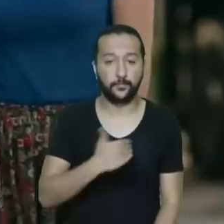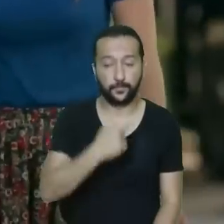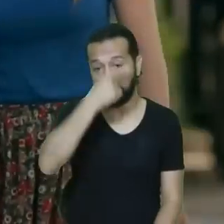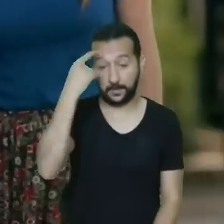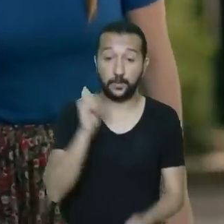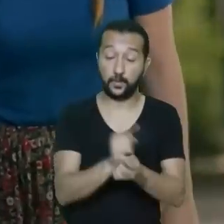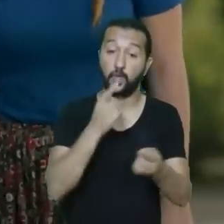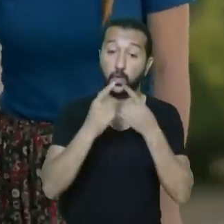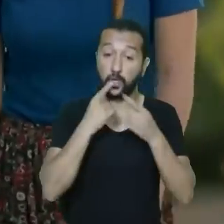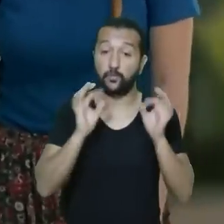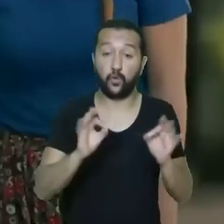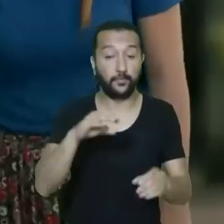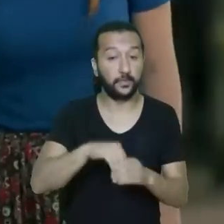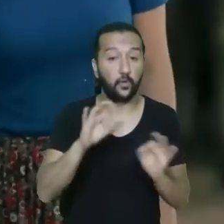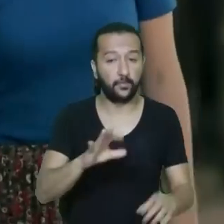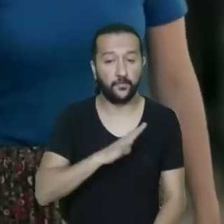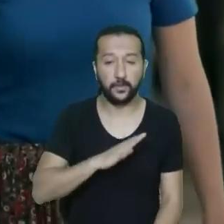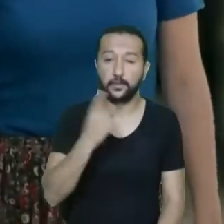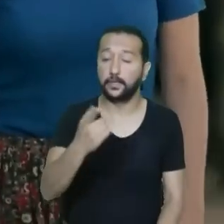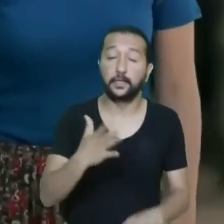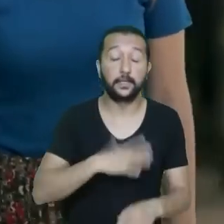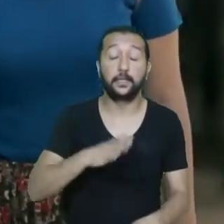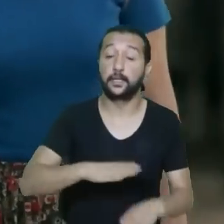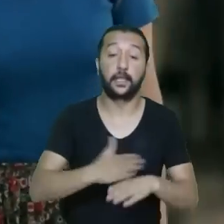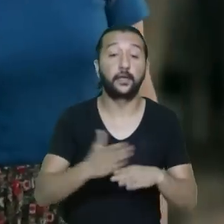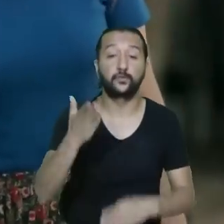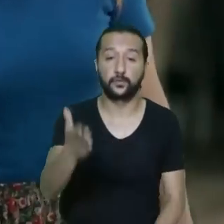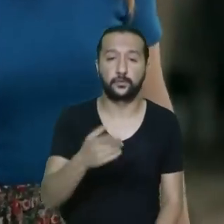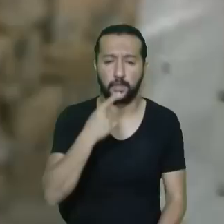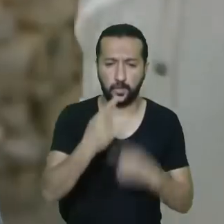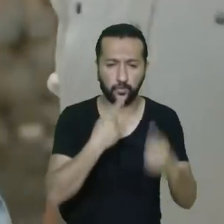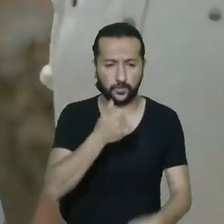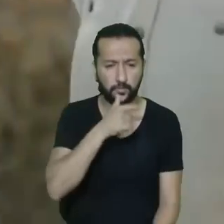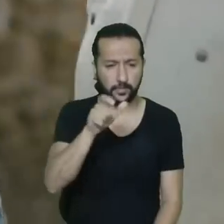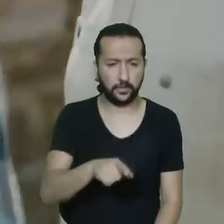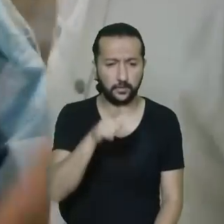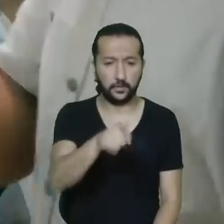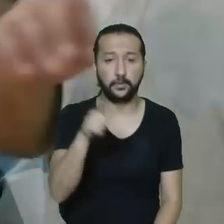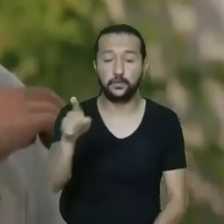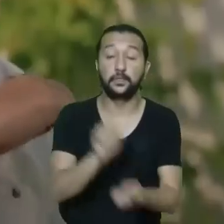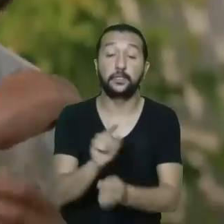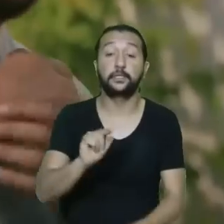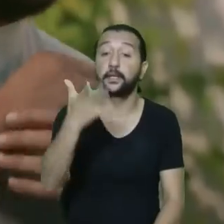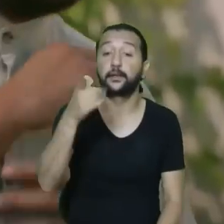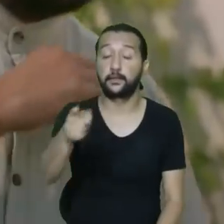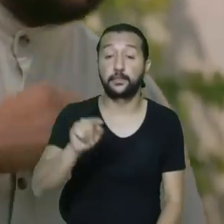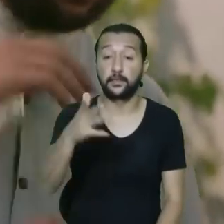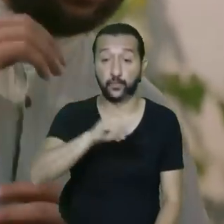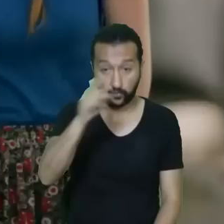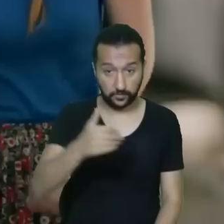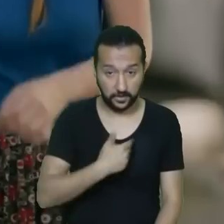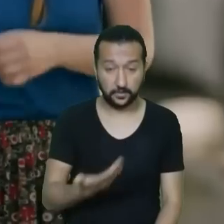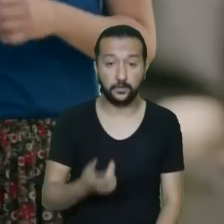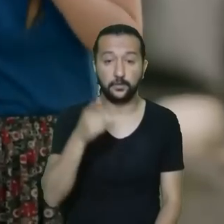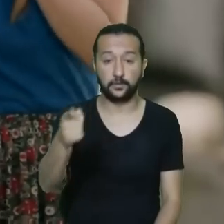Belki konuşacağımız önemli şeyler var. Ne karışıyorsun? Ne konuşacağım baba? Seni ne? Seni mi soracağım